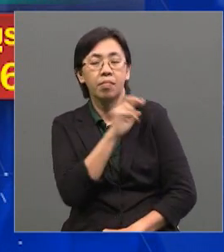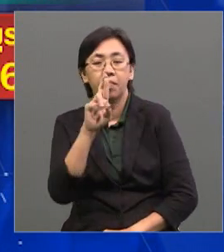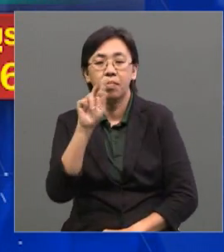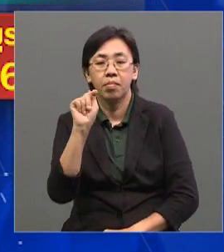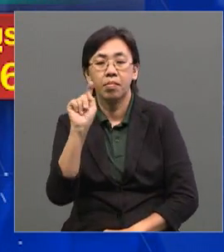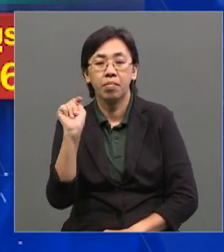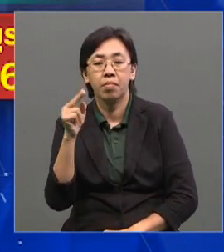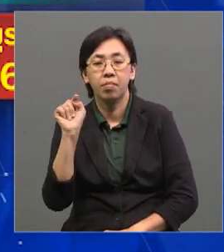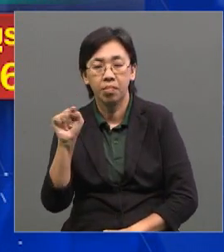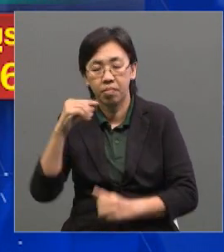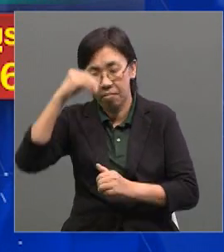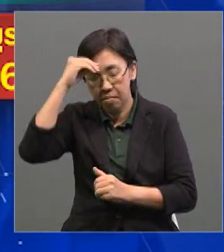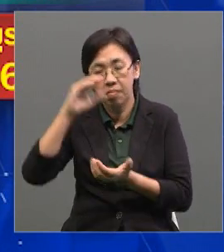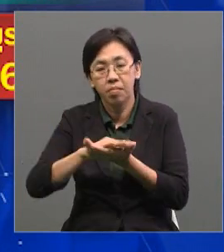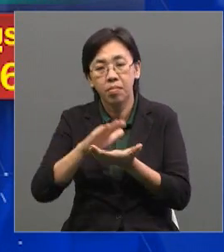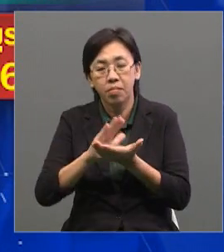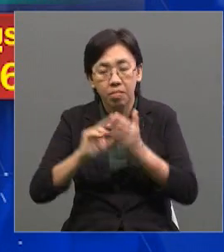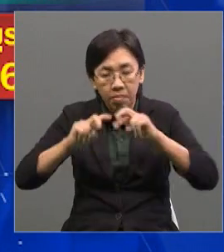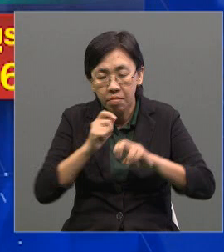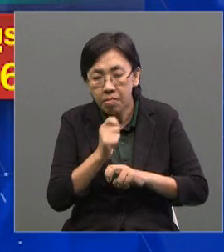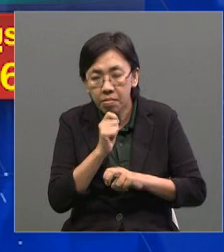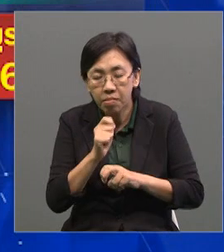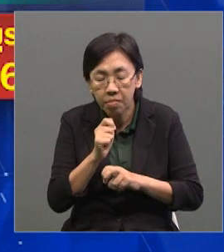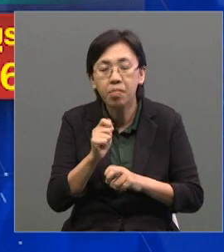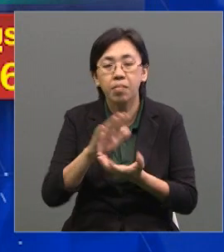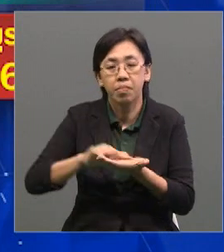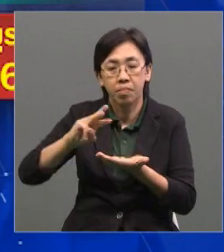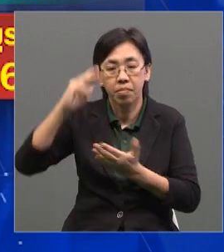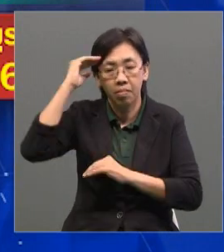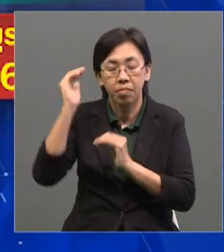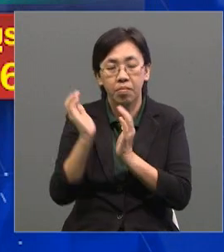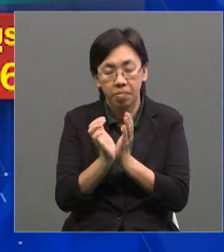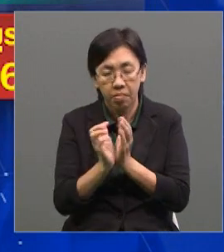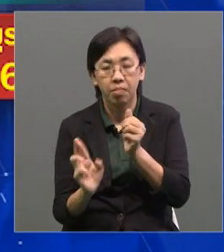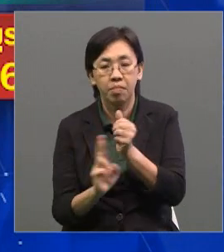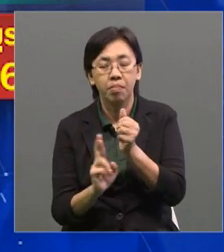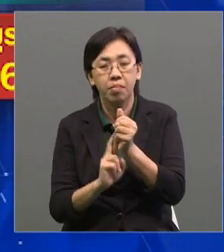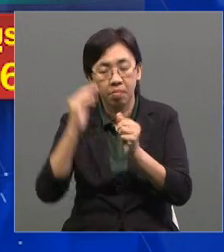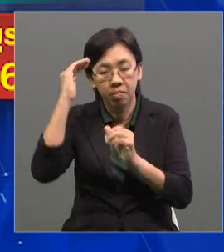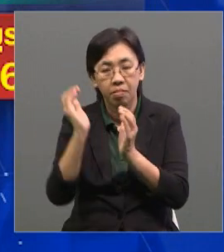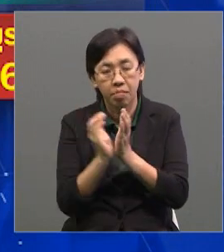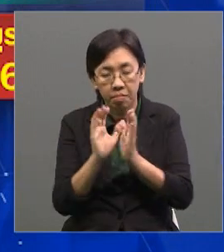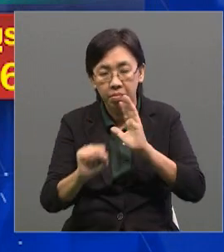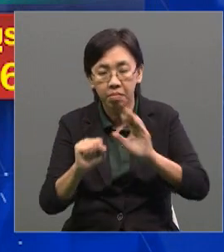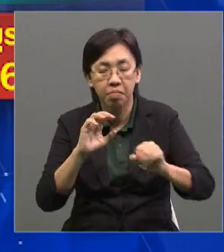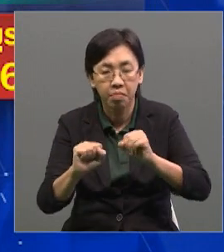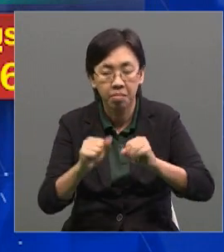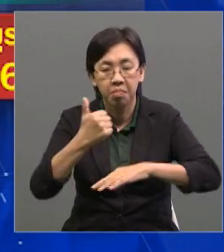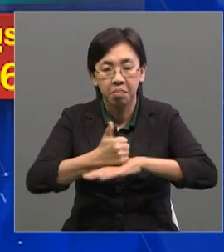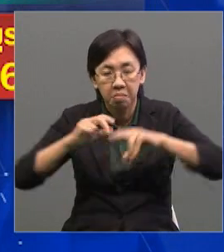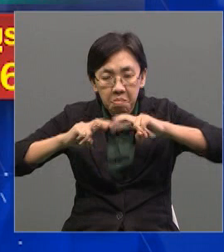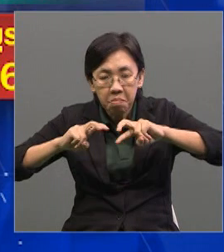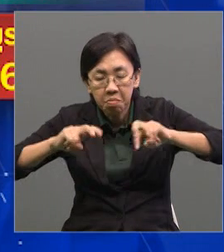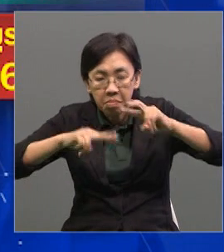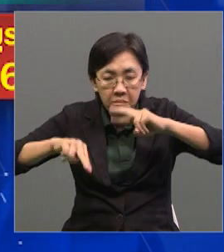โทเข้าเรียนที่โรงเรียนสืบสวนที่วิทยการตำรวจแล้วก็ดำรงตำแหน่งรองสารวัตรสังกัดกองปราบปรามเป็นหัวหน้าชุดสืบ